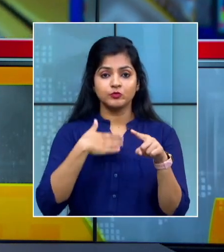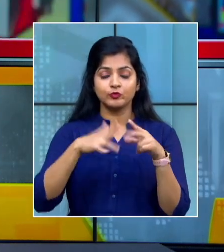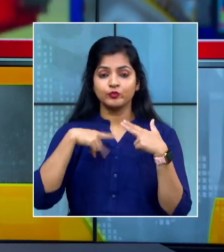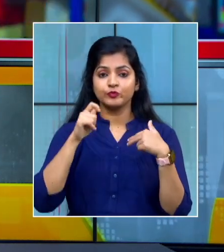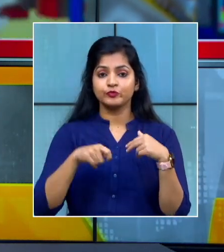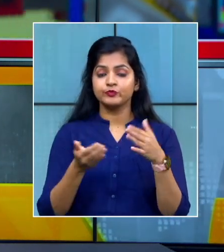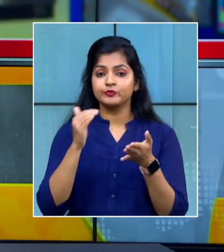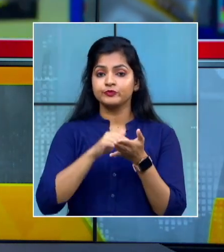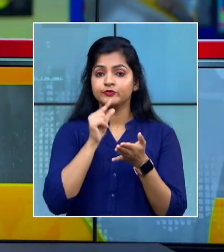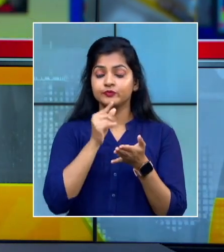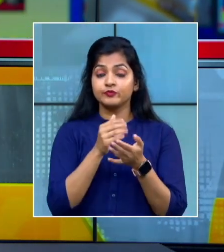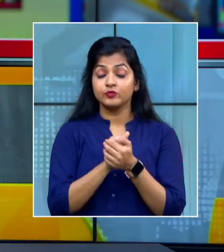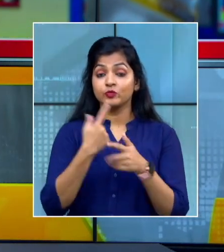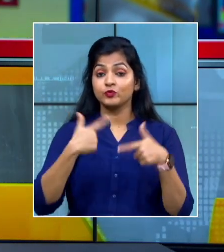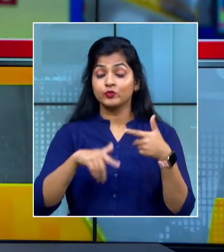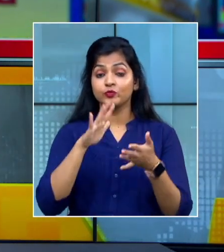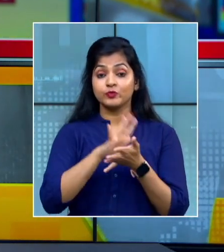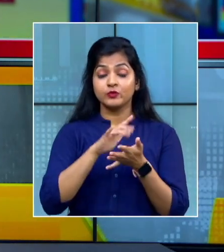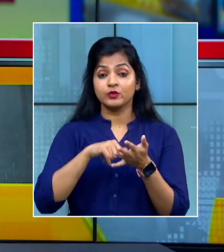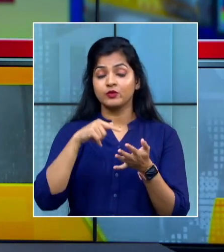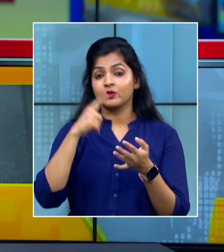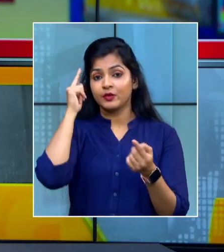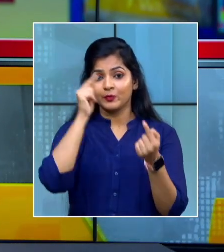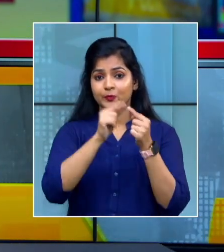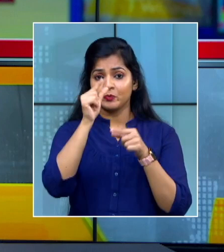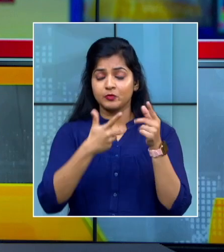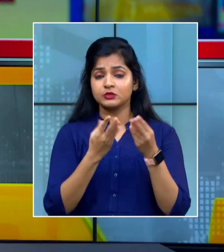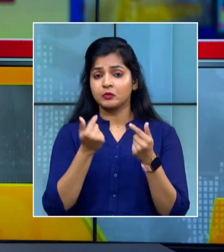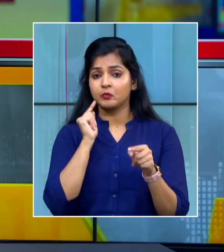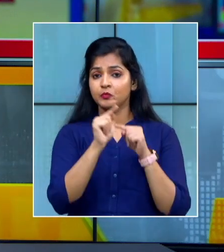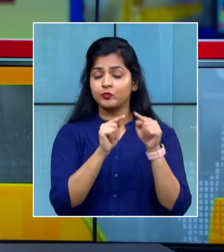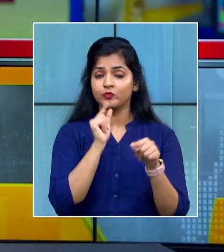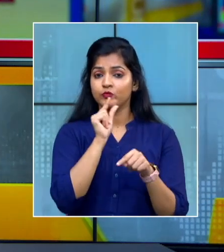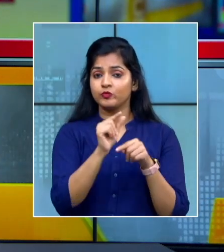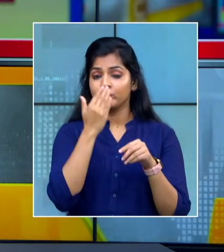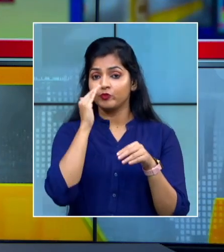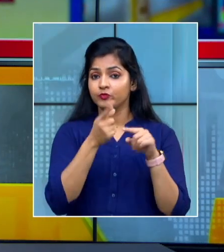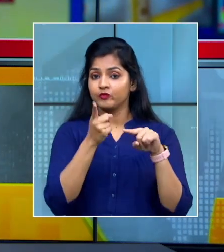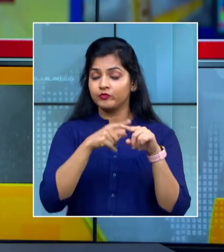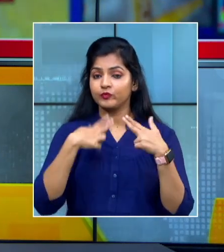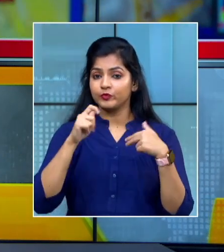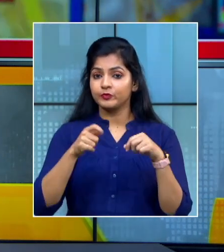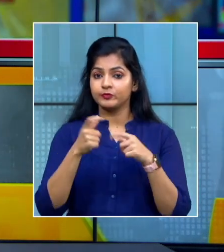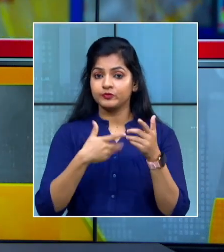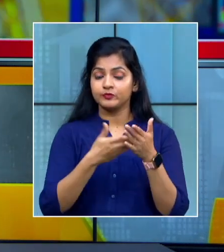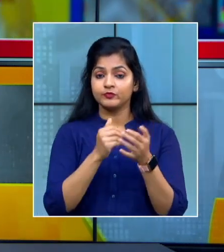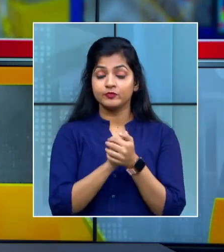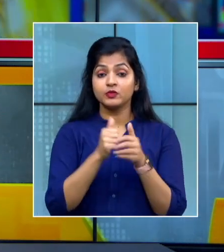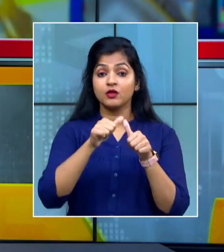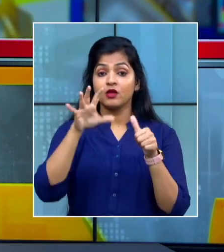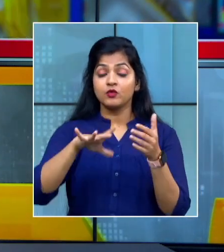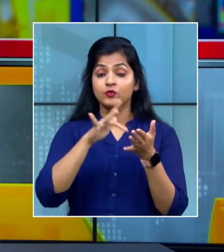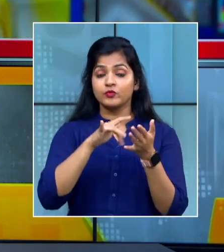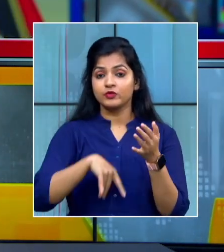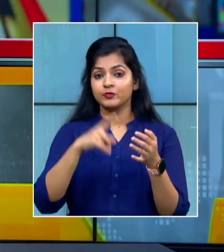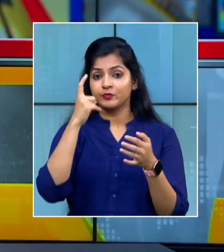കോടതി. ഒപ്പം തന്നെ പൂരപ്രേമികൾക്ക് വിമർശനം, പരിഹാസമൊക്കെ കോടതിയുടെ ഭാഗത്ത് നിന്നുണ്ടാവുകയാണ്. ഇപ്പോൾ പുറത്തുവരുന്നൊരു വാർത്തയിലേക്കാണ് നമ്മൾ പോകുന്നത്. ആലപ്പുഴ സർക്കാർ വനിതാ